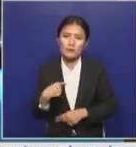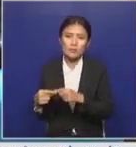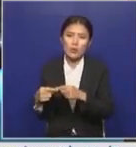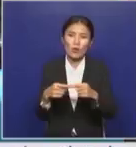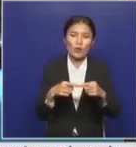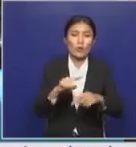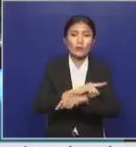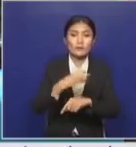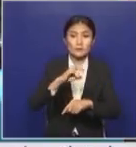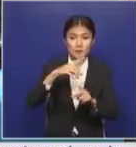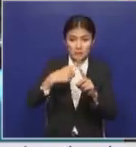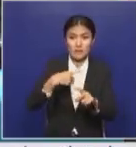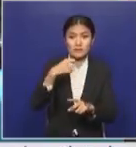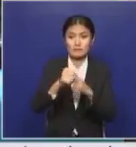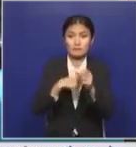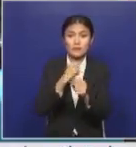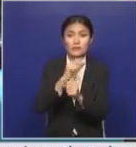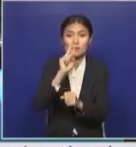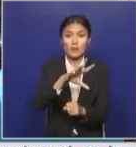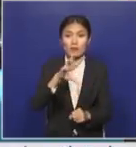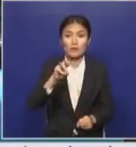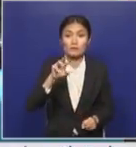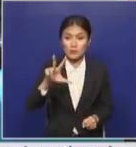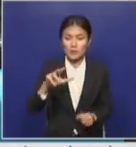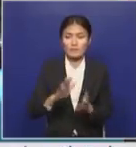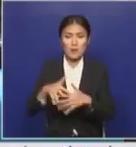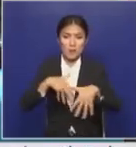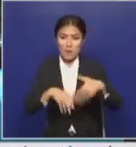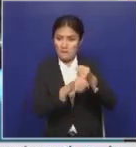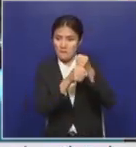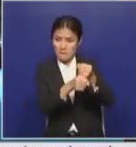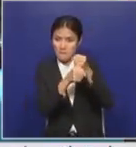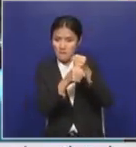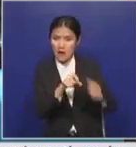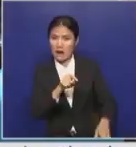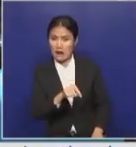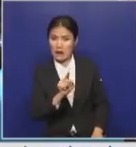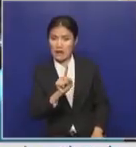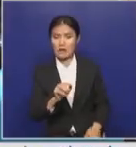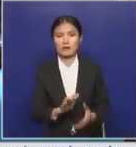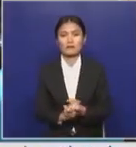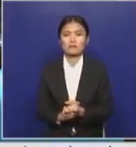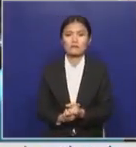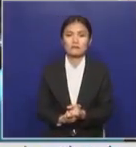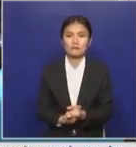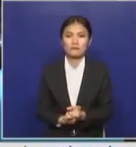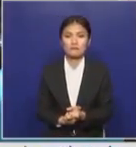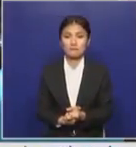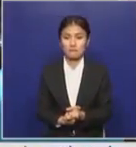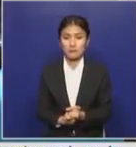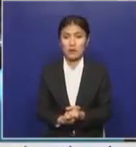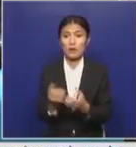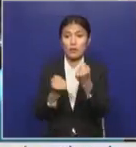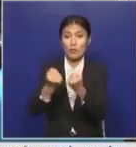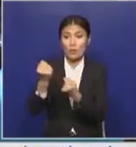ชมได้เหิมเกิมถึงขนาดบังอาจกระทำการขวางทาง